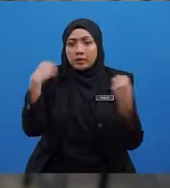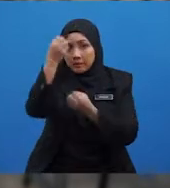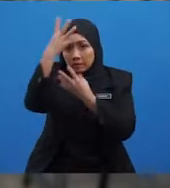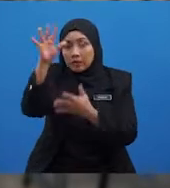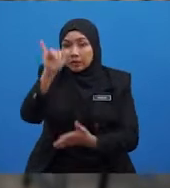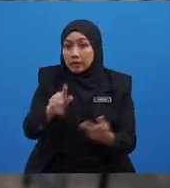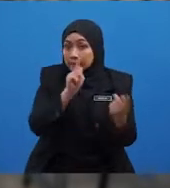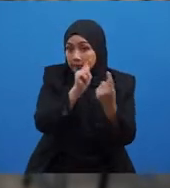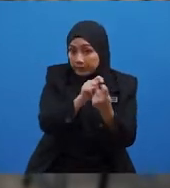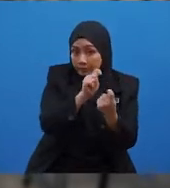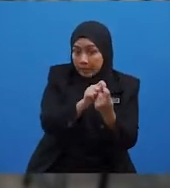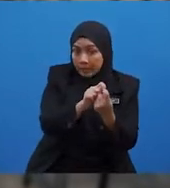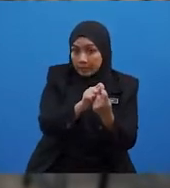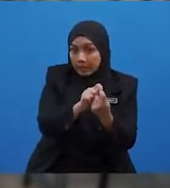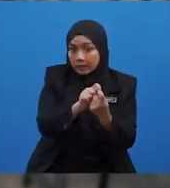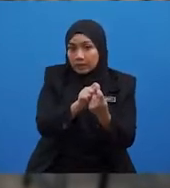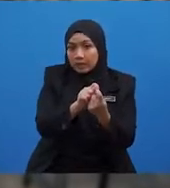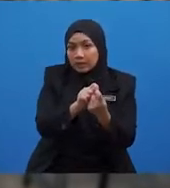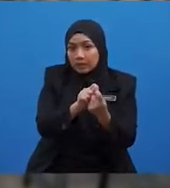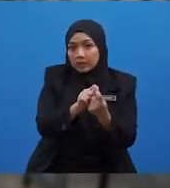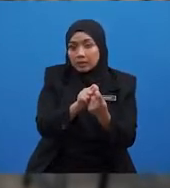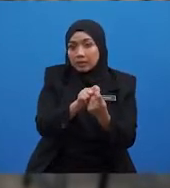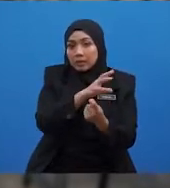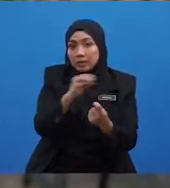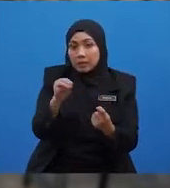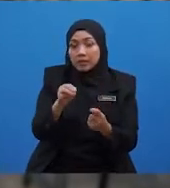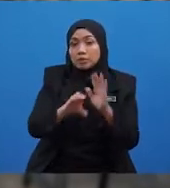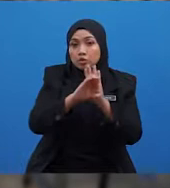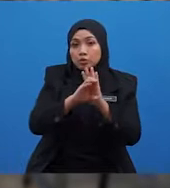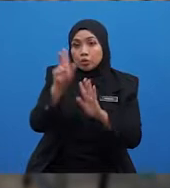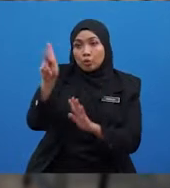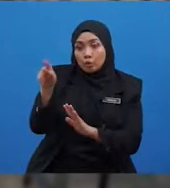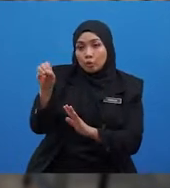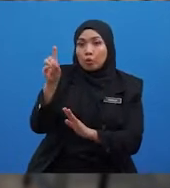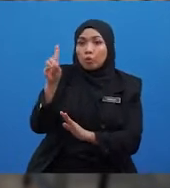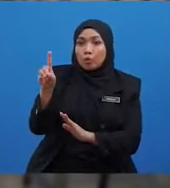tepat seperti contoh kod PHP yang pertama tadi.